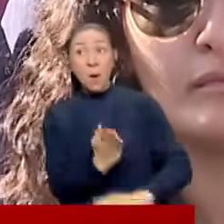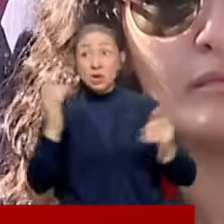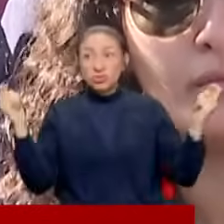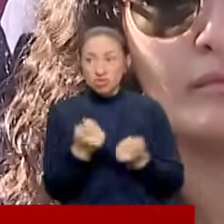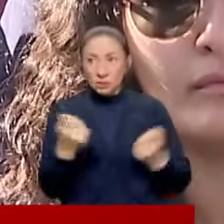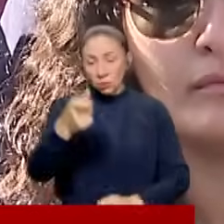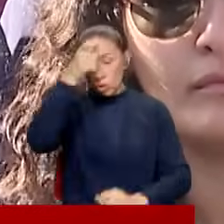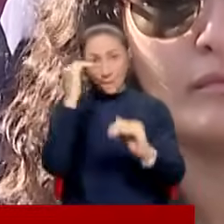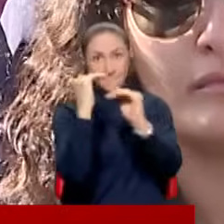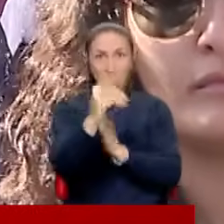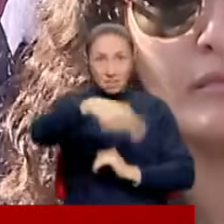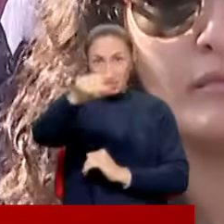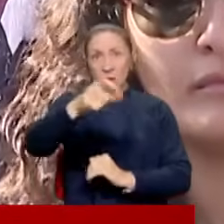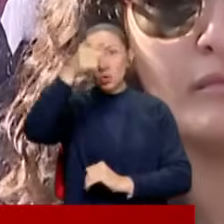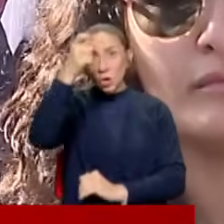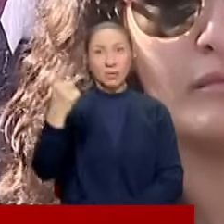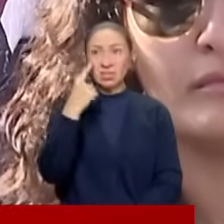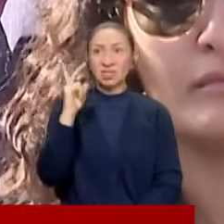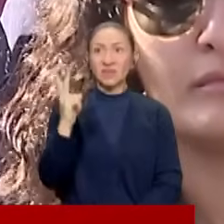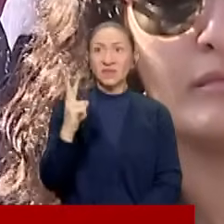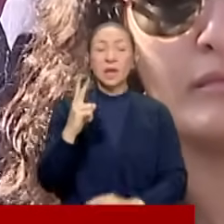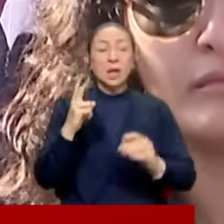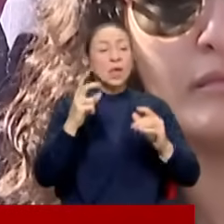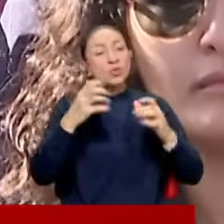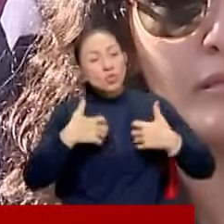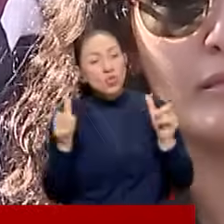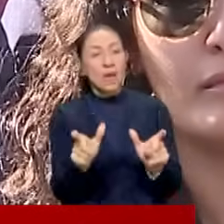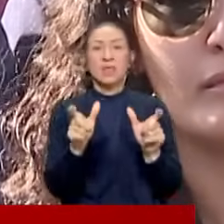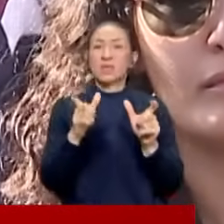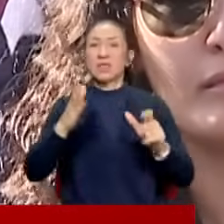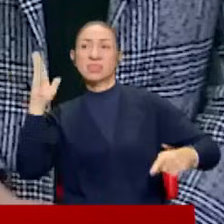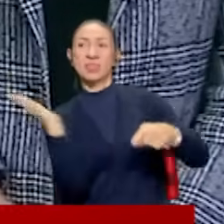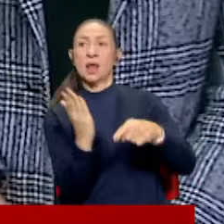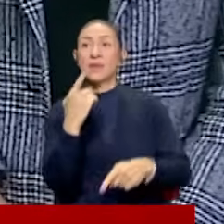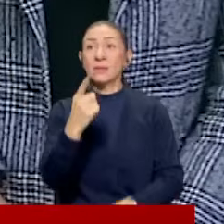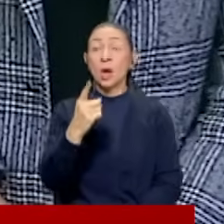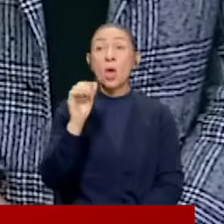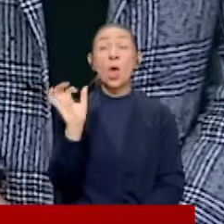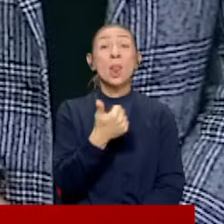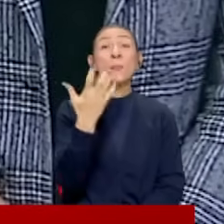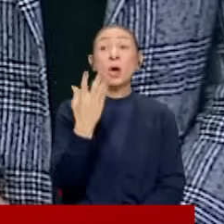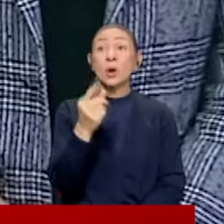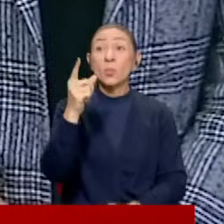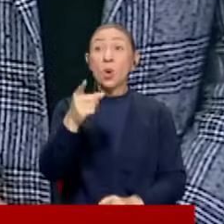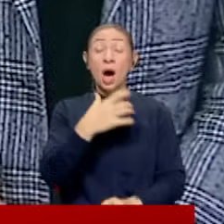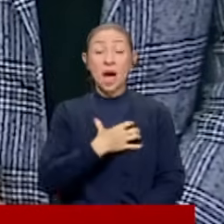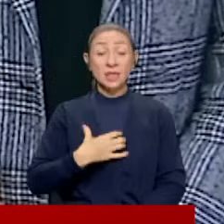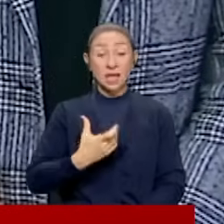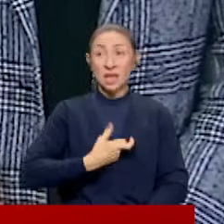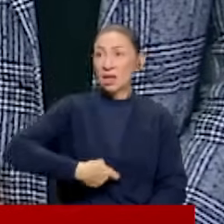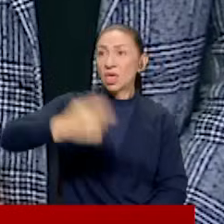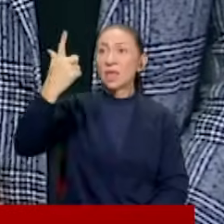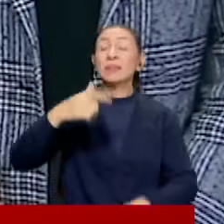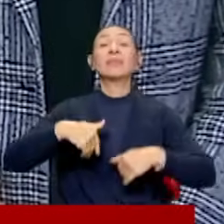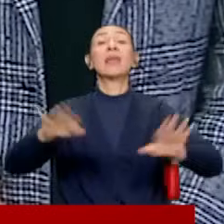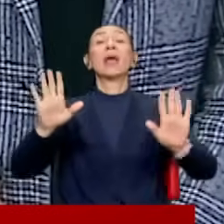çalışmak Türk milletinin ve Türk devletinin bekasına darbe vurmaya çalışmaktır Önemli olan şeklen bu anayasanın fırlatılması